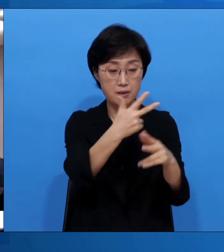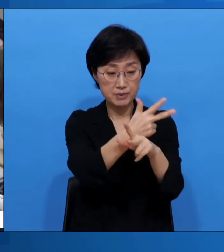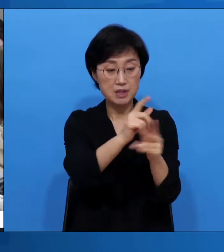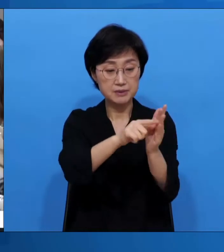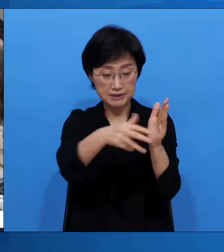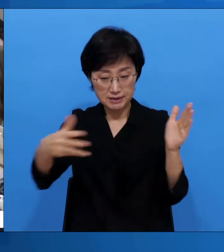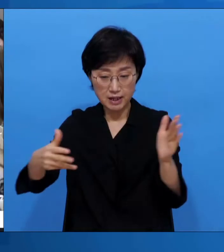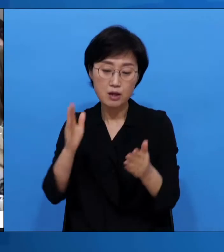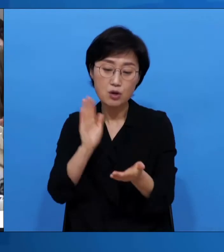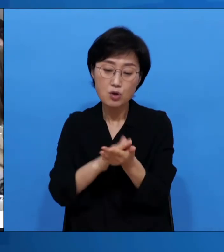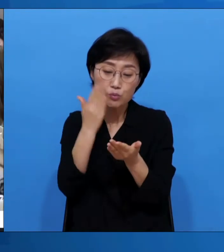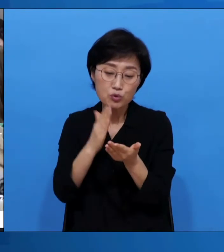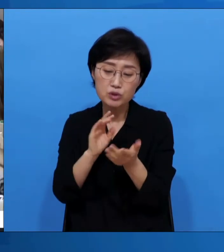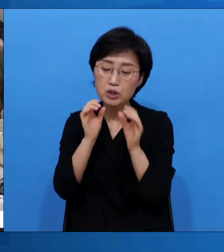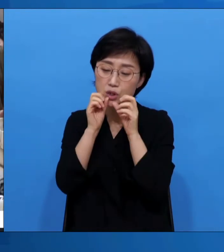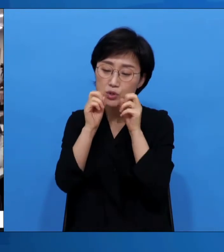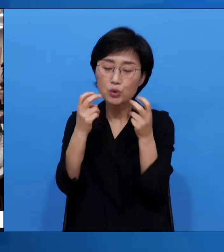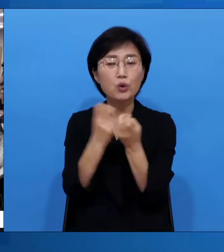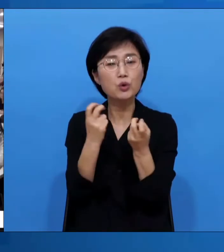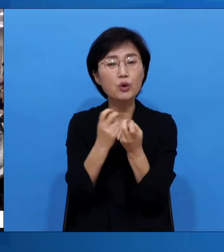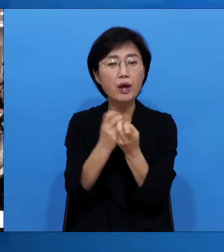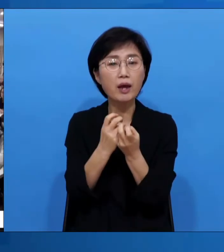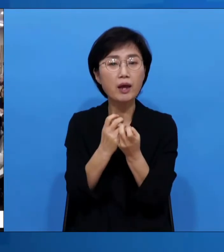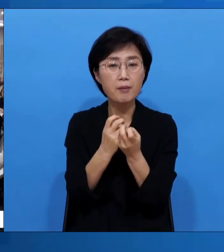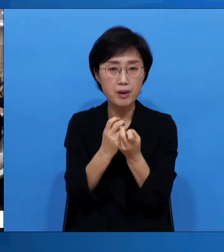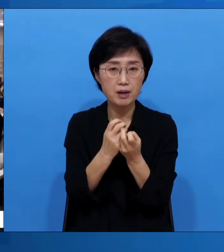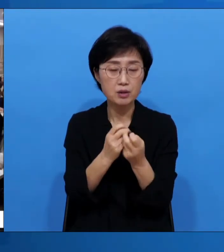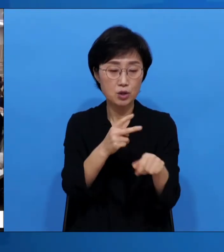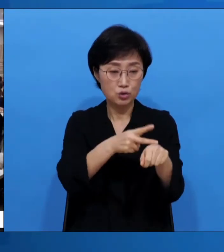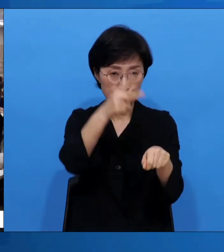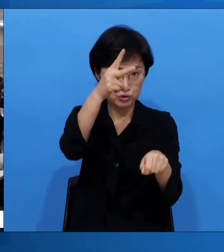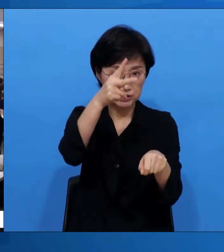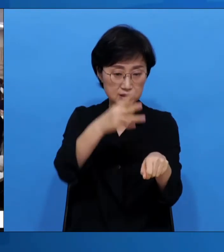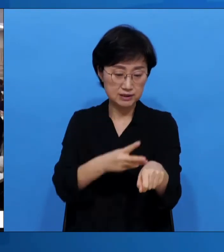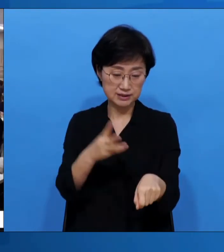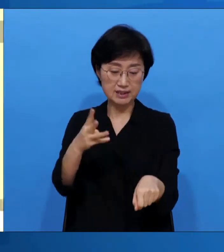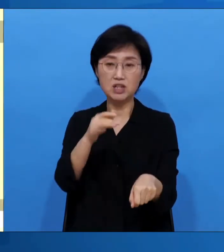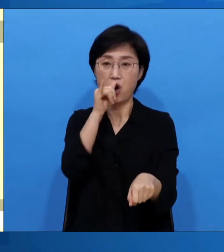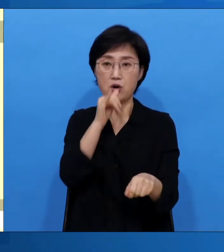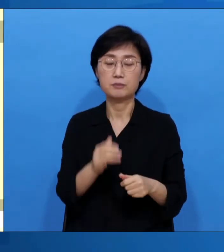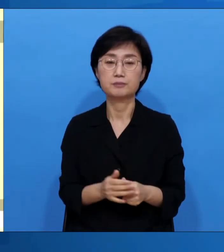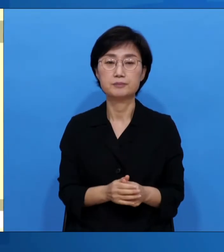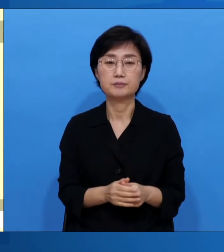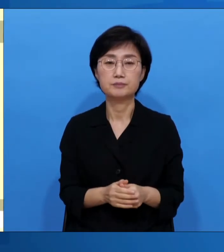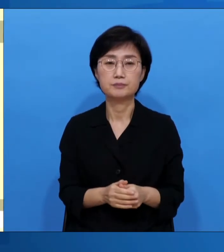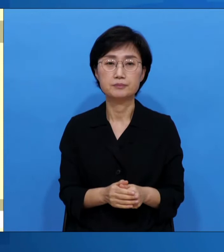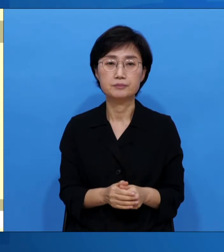주제로 1강이 오후 2시, 2강이 오후 3시에 진행됩니다.